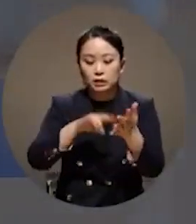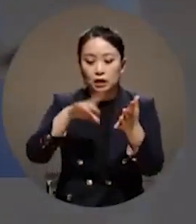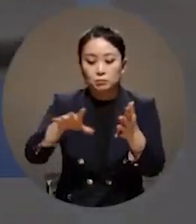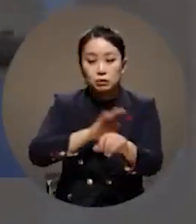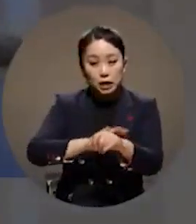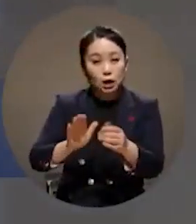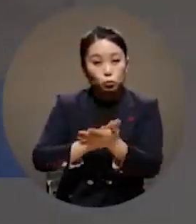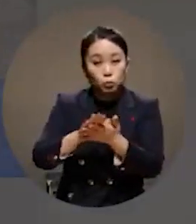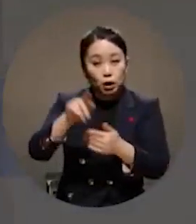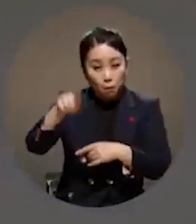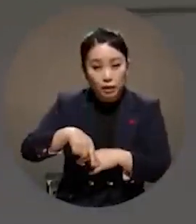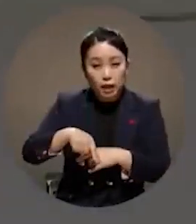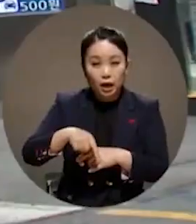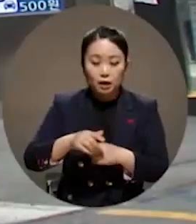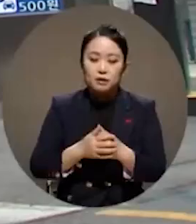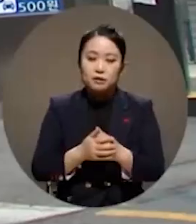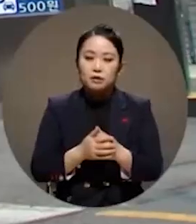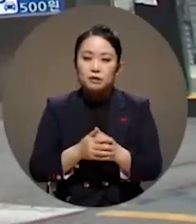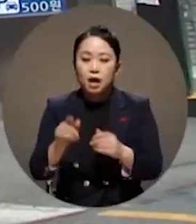놀다 왔어요.